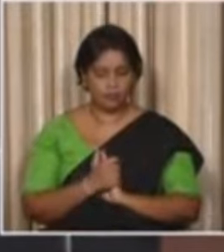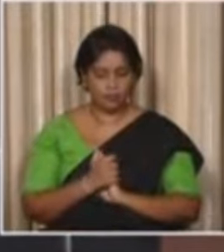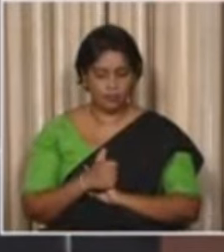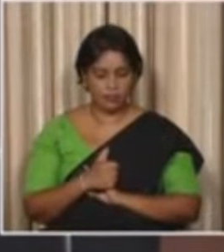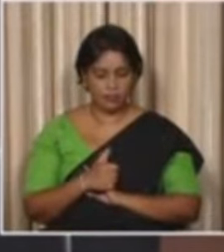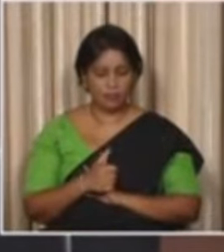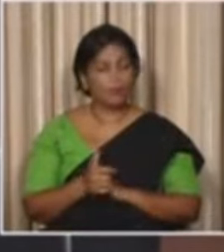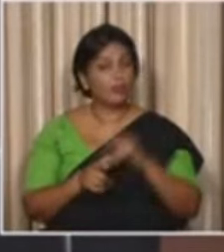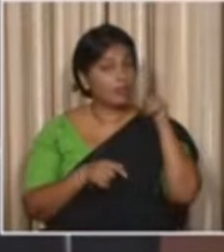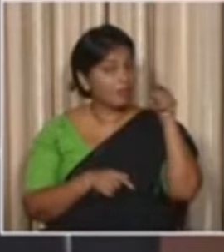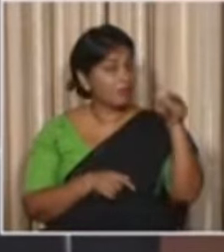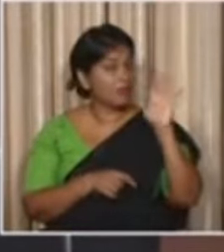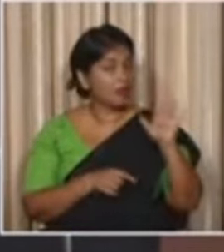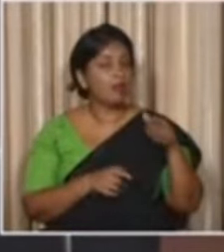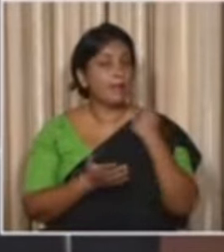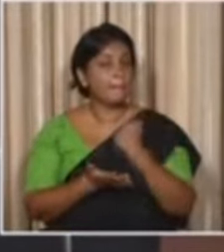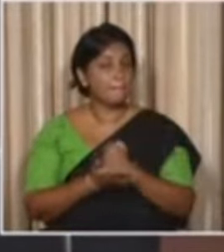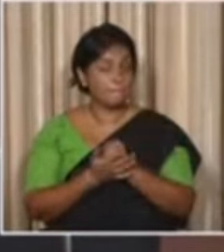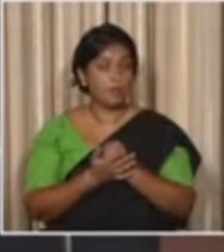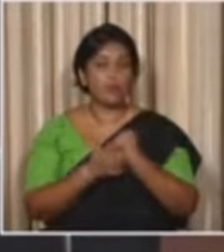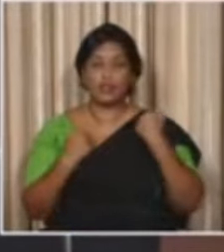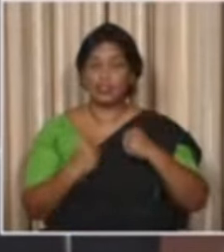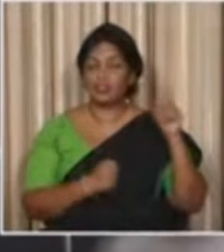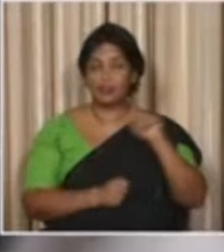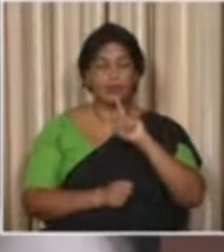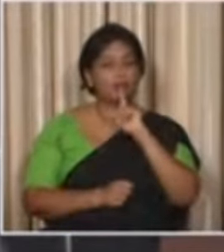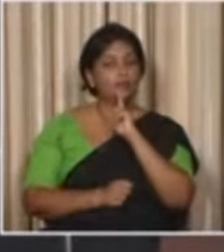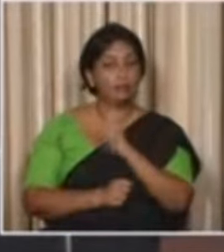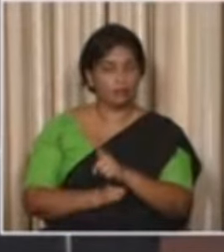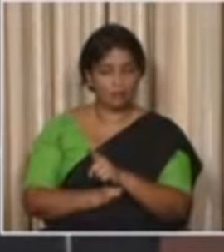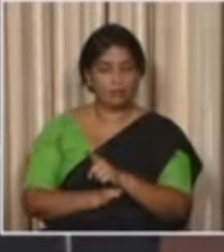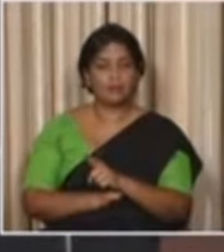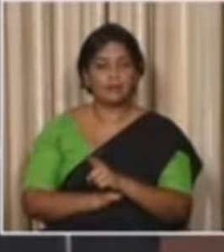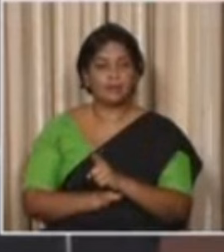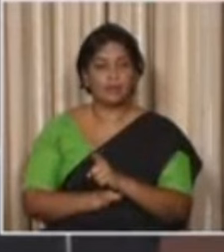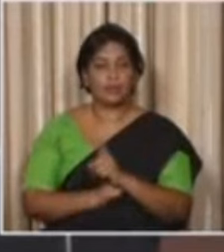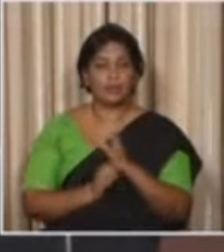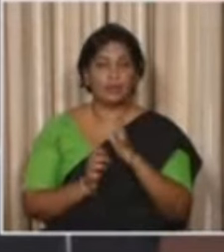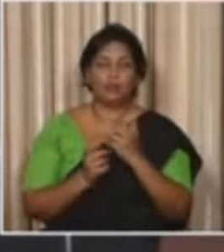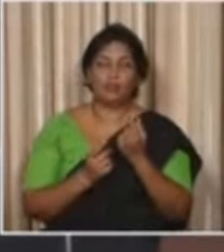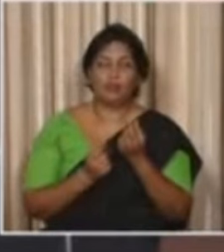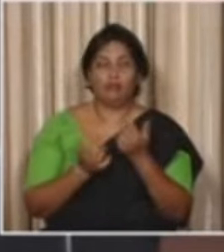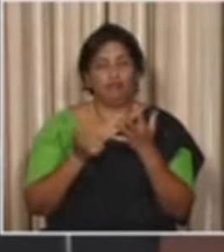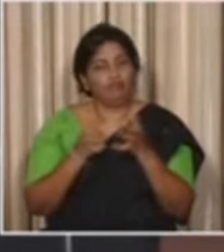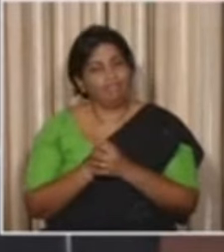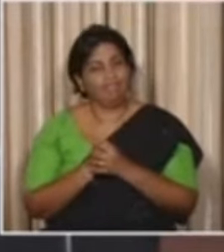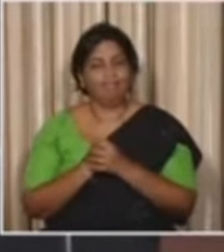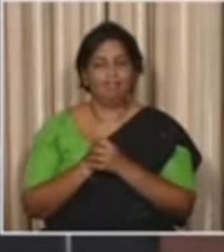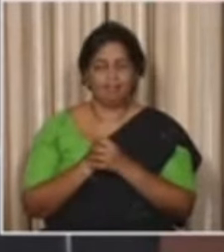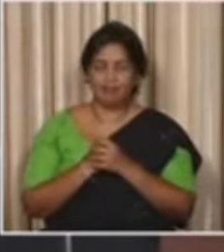දැන් මේගොල්ලෝ තමයි මහා බැංකුව තමයි ඇවිල්ලා කියන්නේ පටිතදි කරගන්න